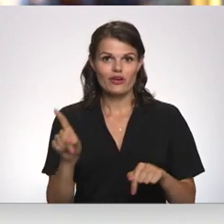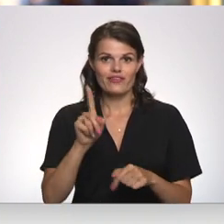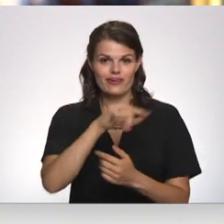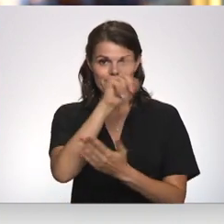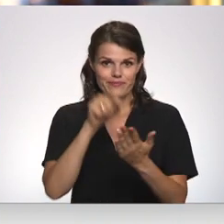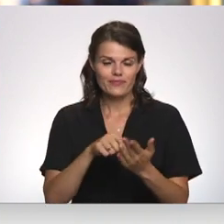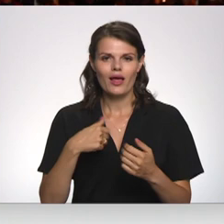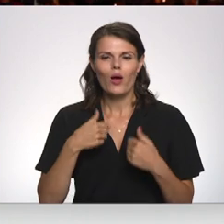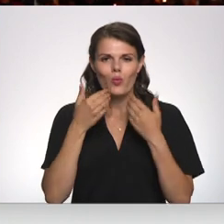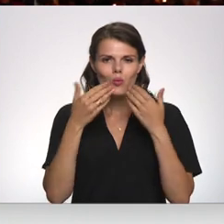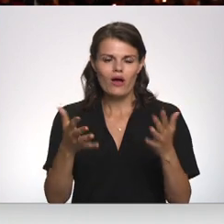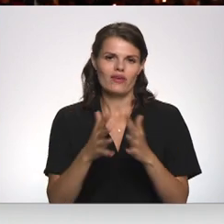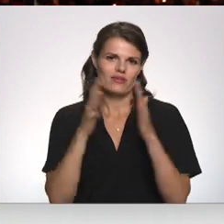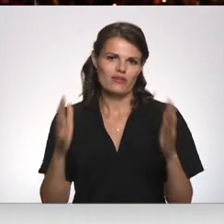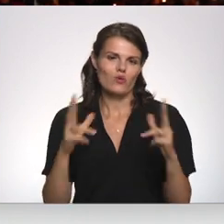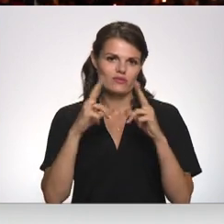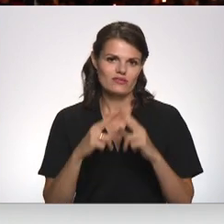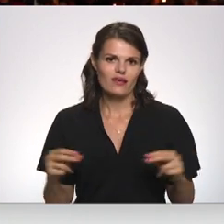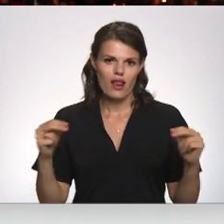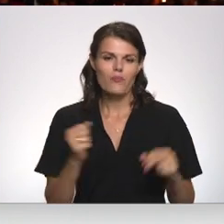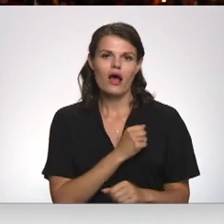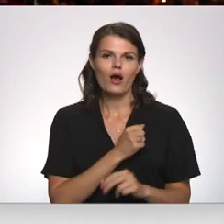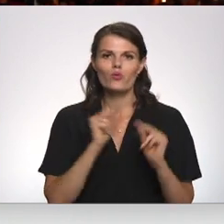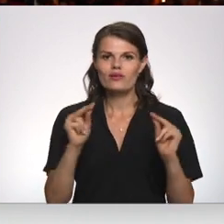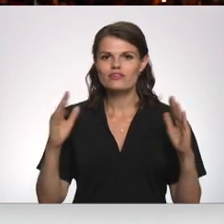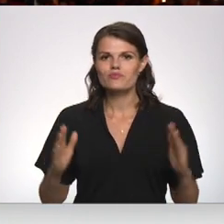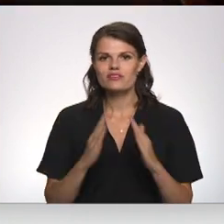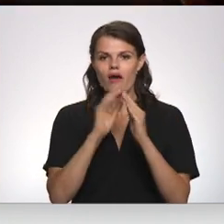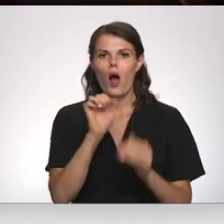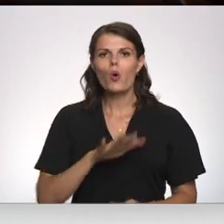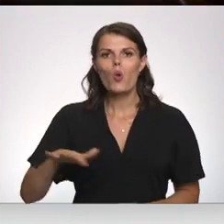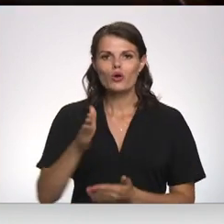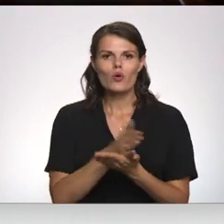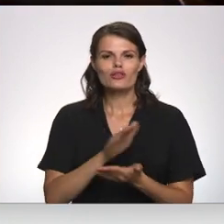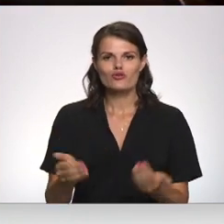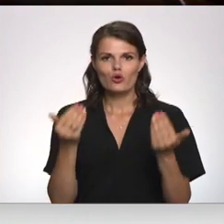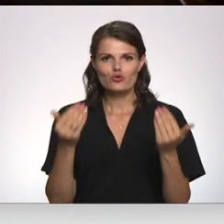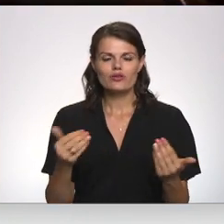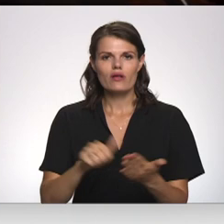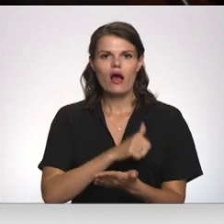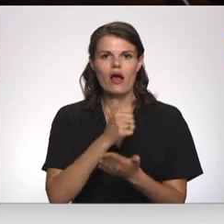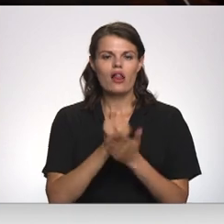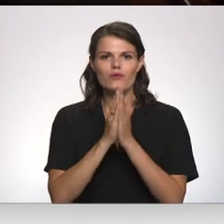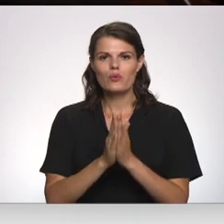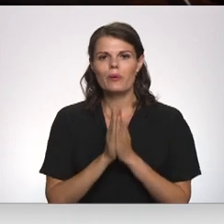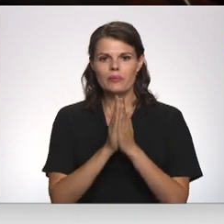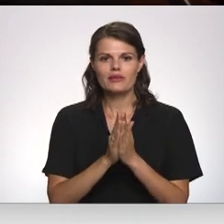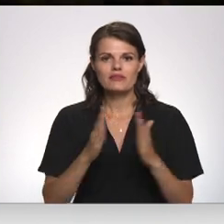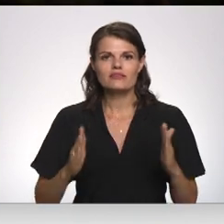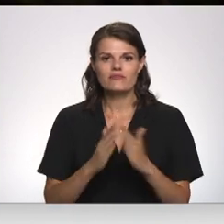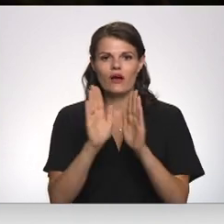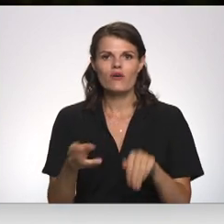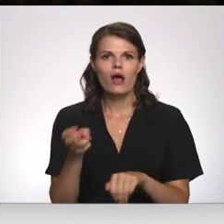Daudz laimes. Katordicīgo svētki Aglonā noslēdzās šodien ar galveno svēto misi. Lai arī svētkus varēja apmeklēt